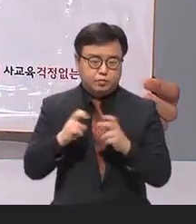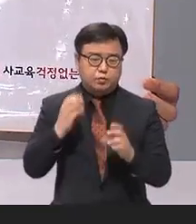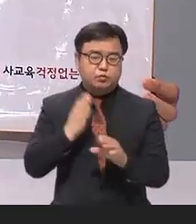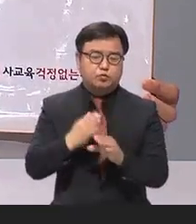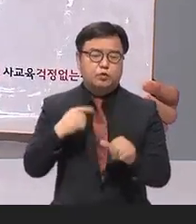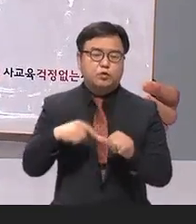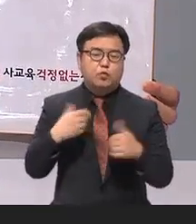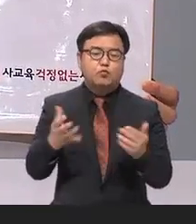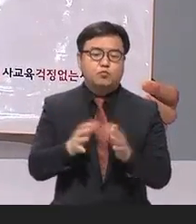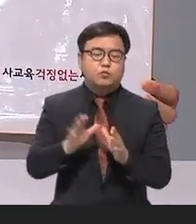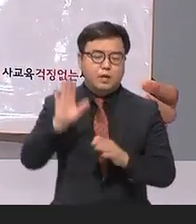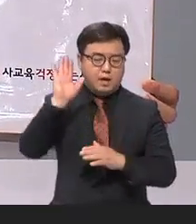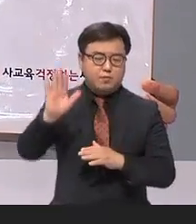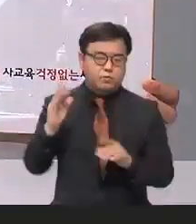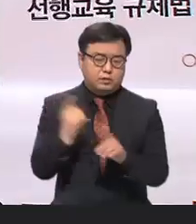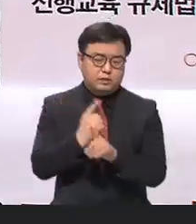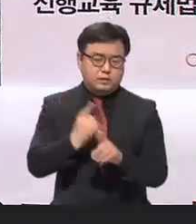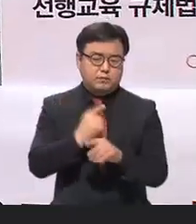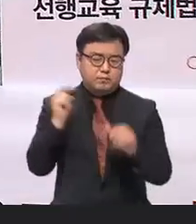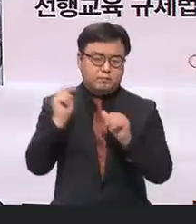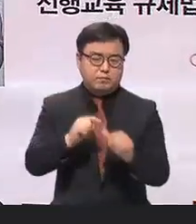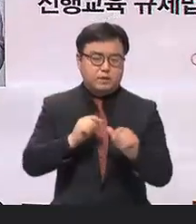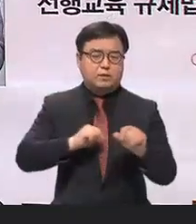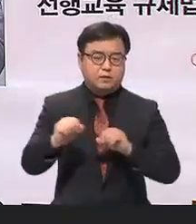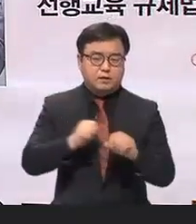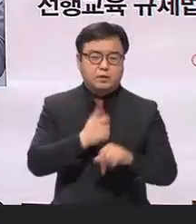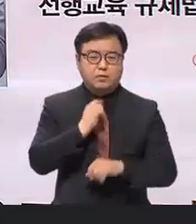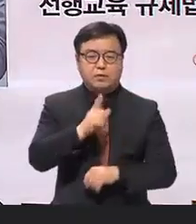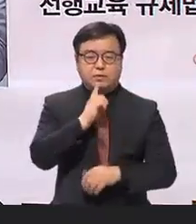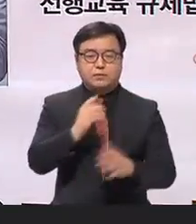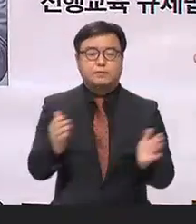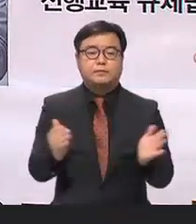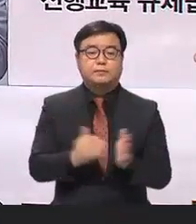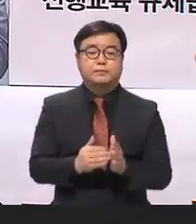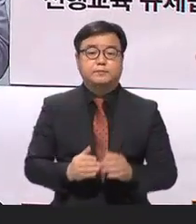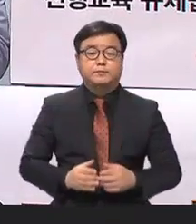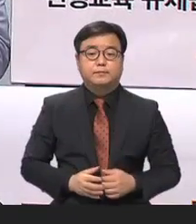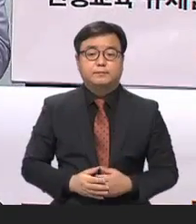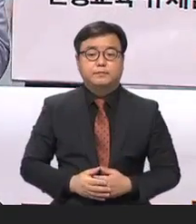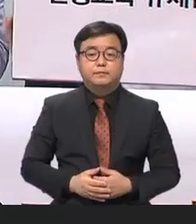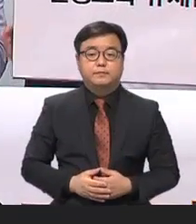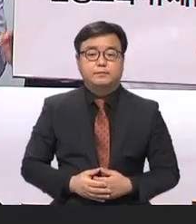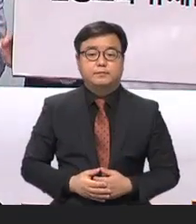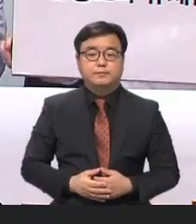시정명령 등 필요한 조치를 취하겠다고 밝혔습니다. EBS 뉴스 이수민입니다.